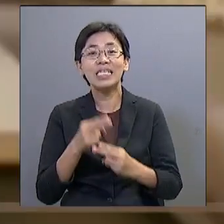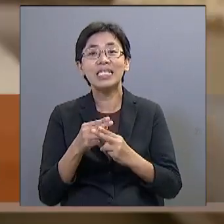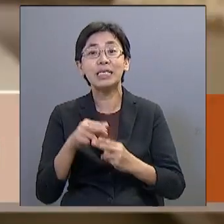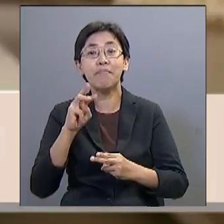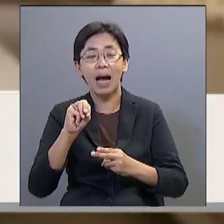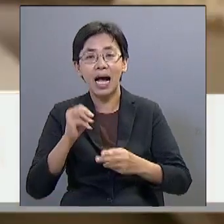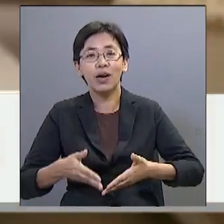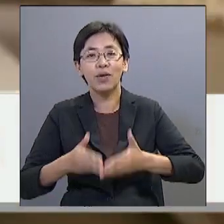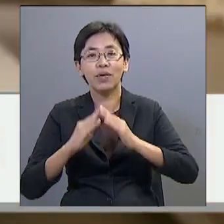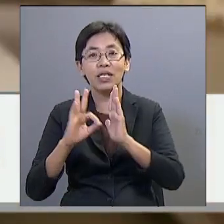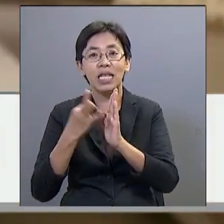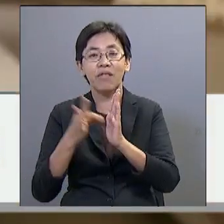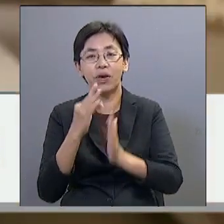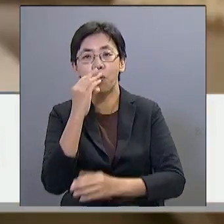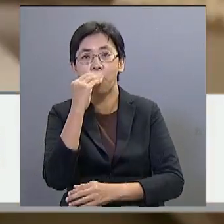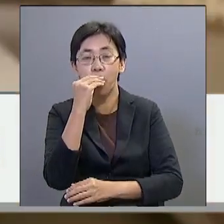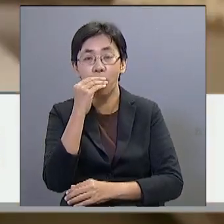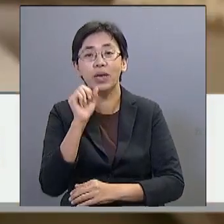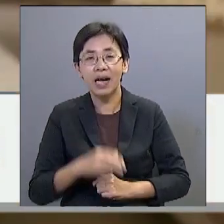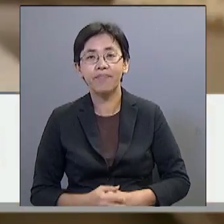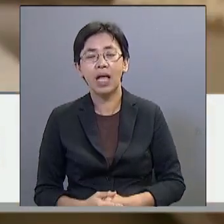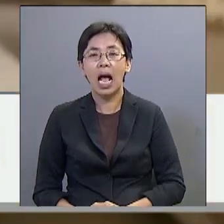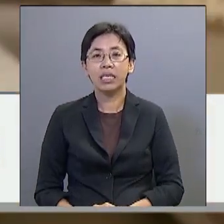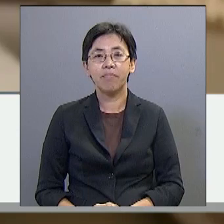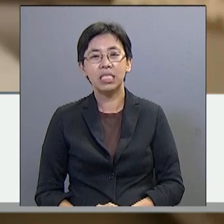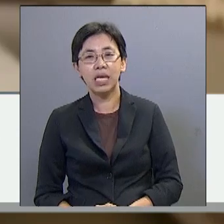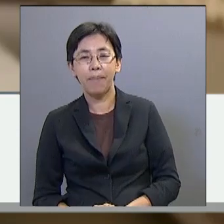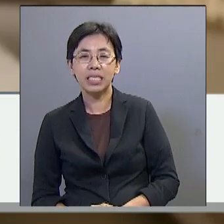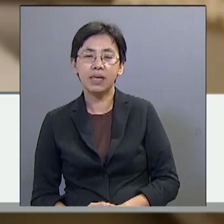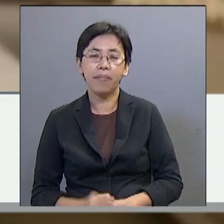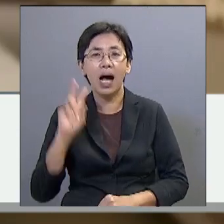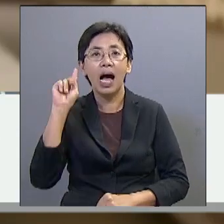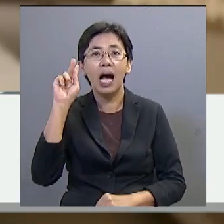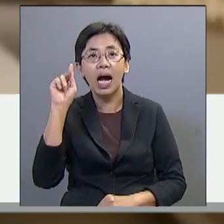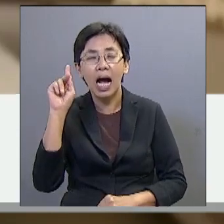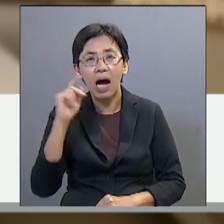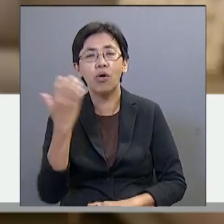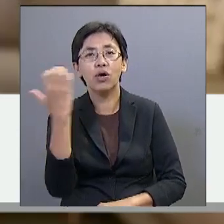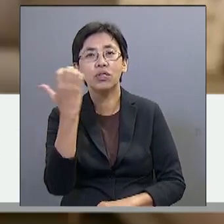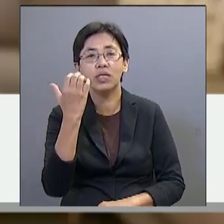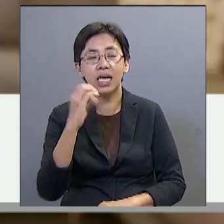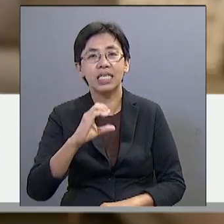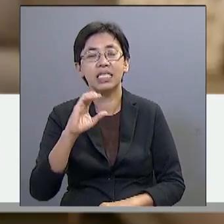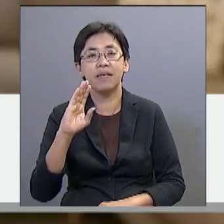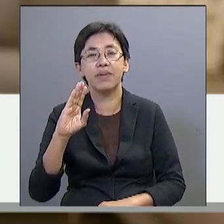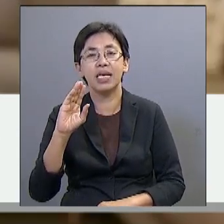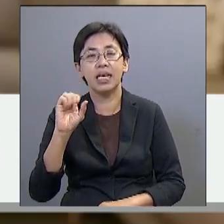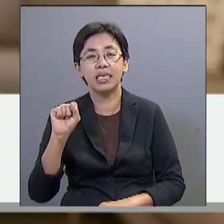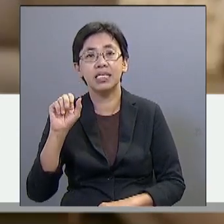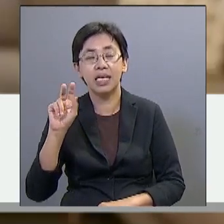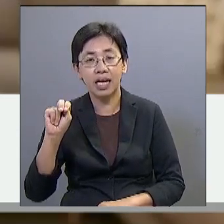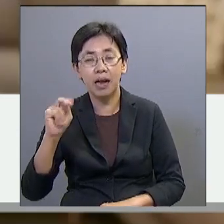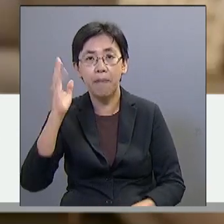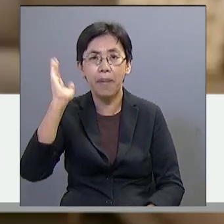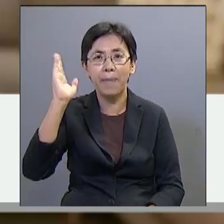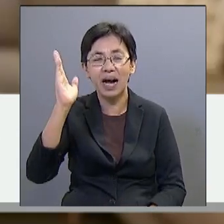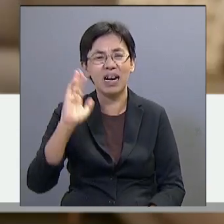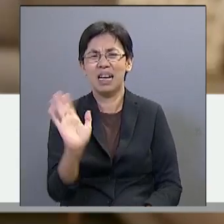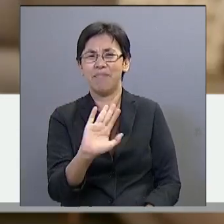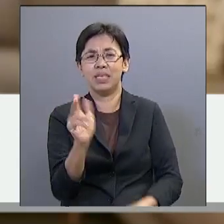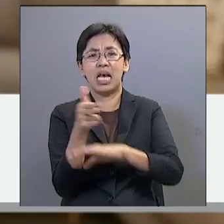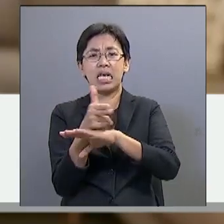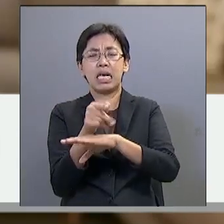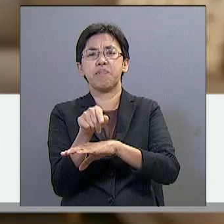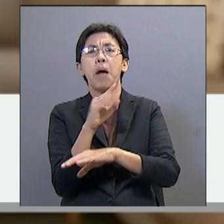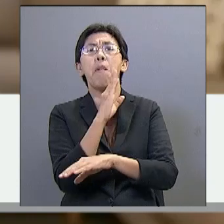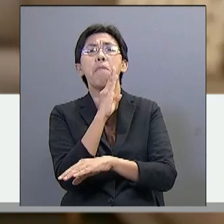ู้ก่อตั้ง Facebook กำลงพูดอยู่แล้วกดเหอนเป็การรายงานข่าวของสถานีโทรทัส CBSNแต่จๆแลวนี้เป็นคลิปปลอมค่